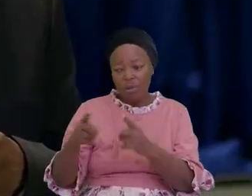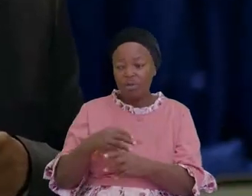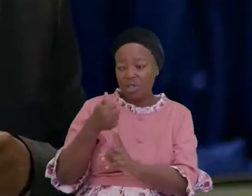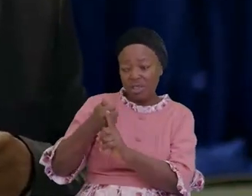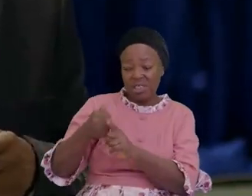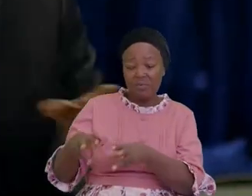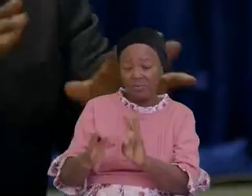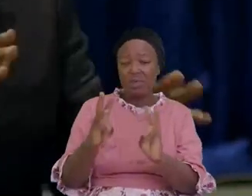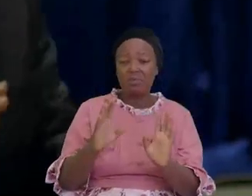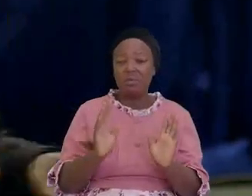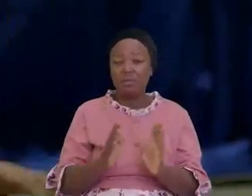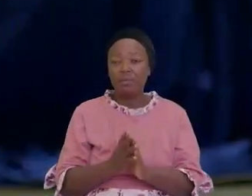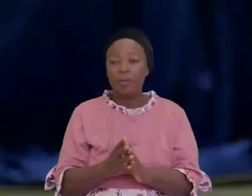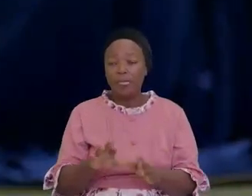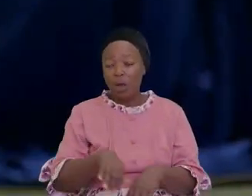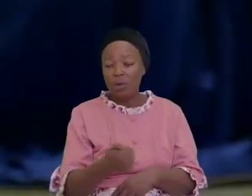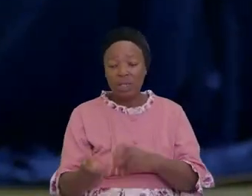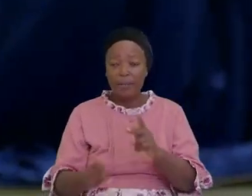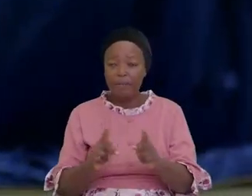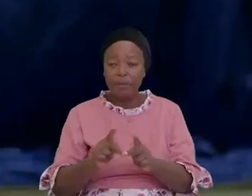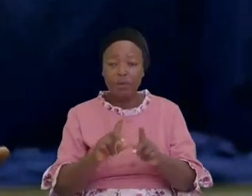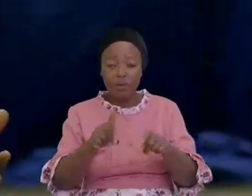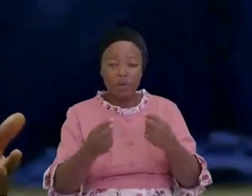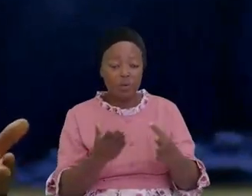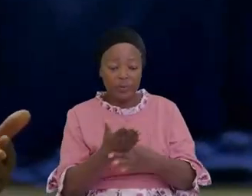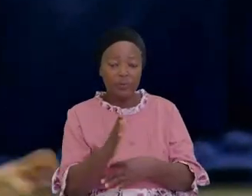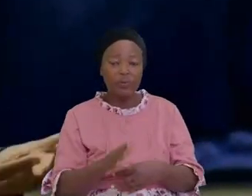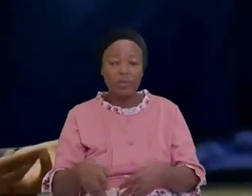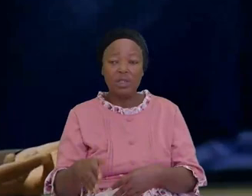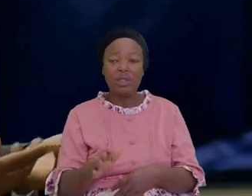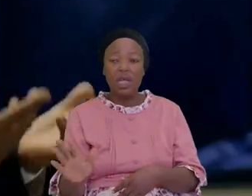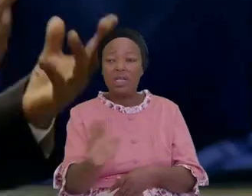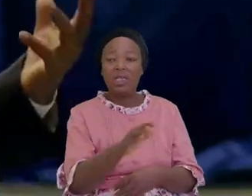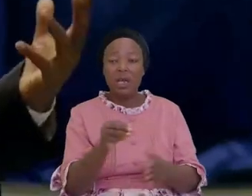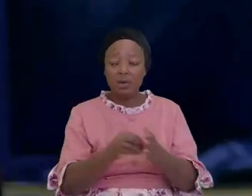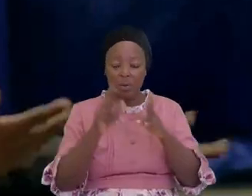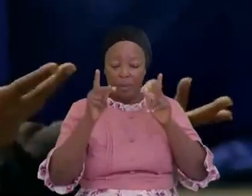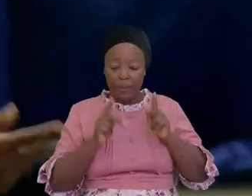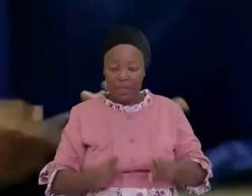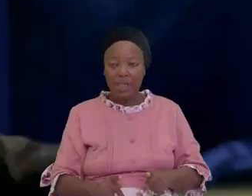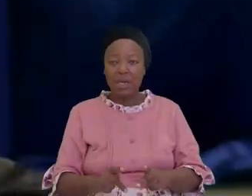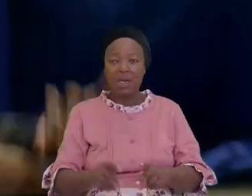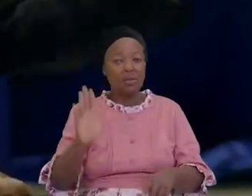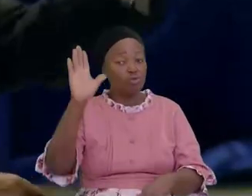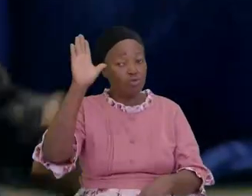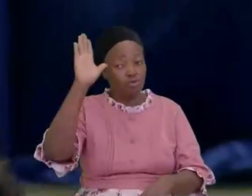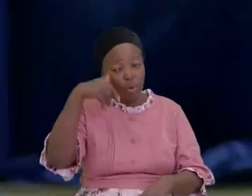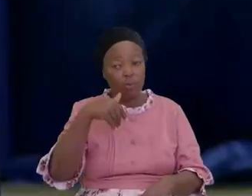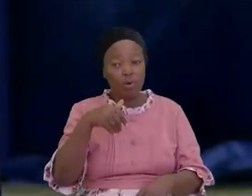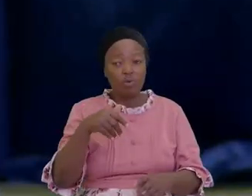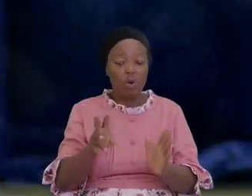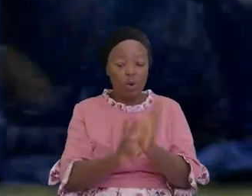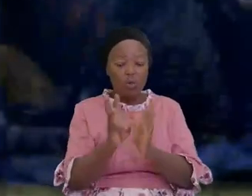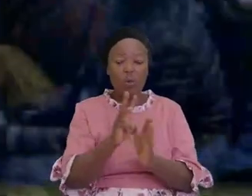les autres ne font pas leur volonté. Les autres le font par leur